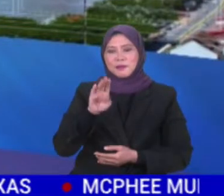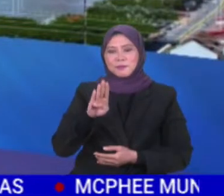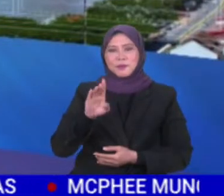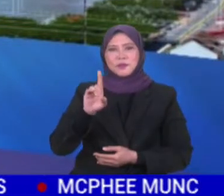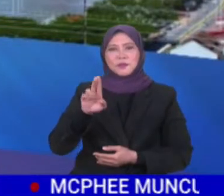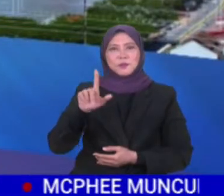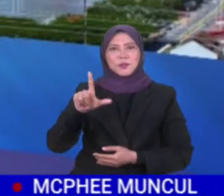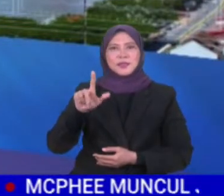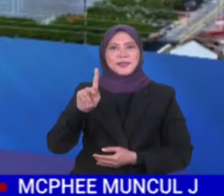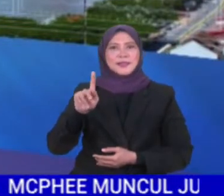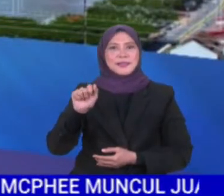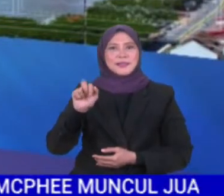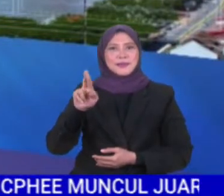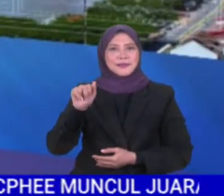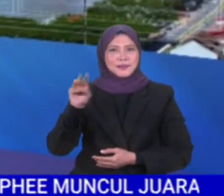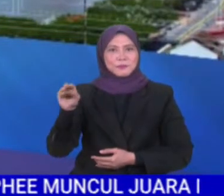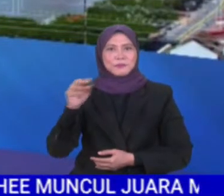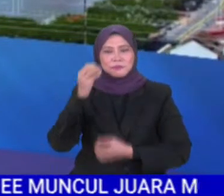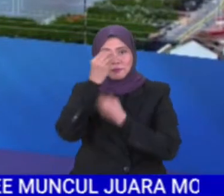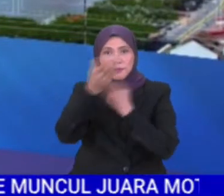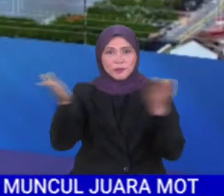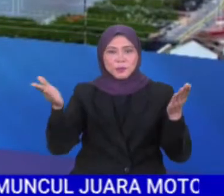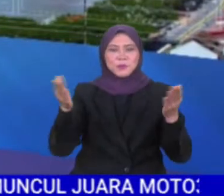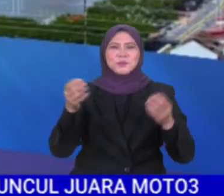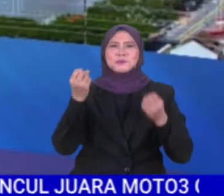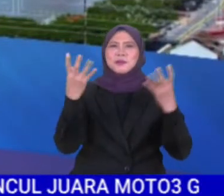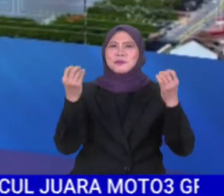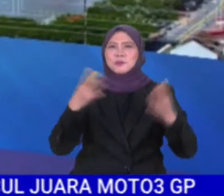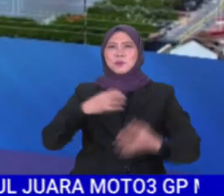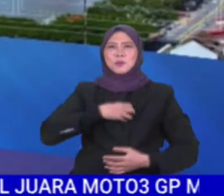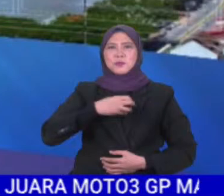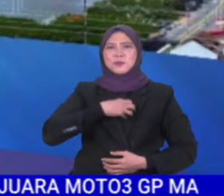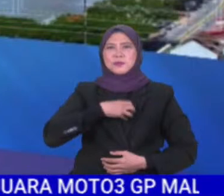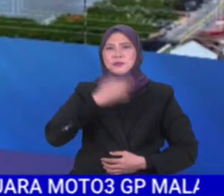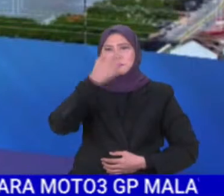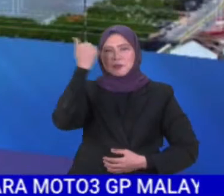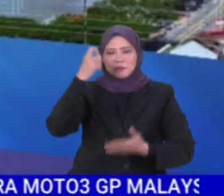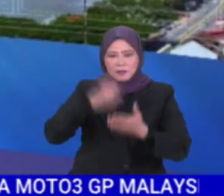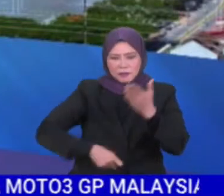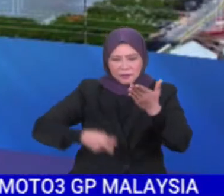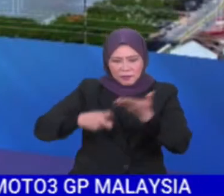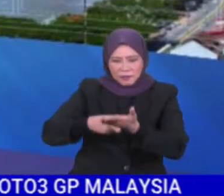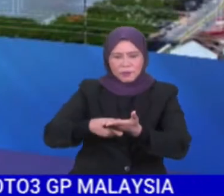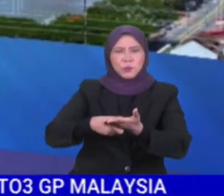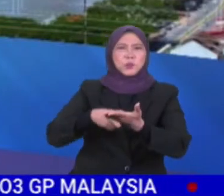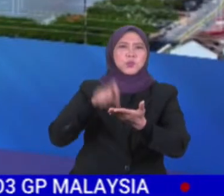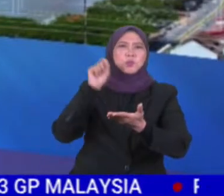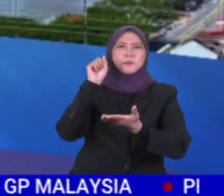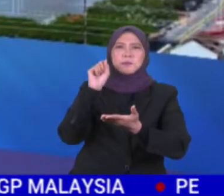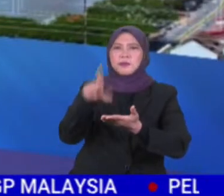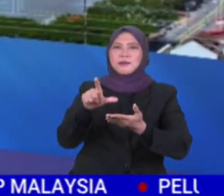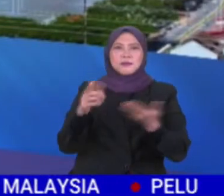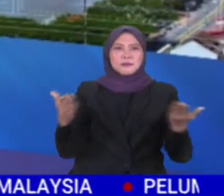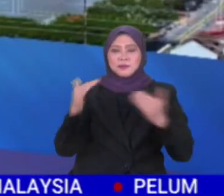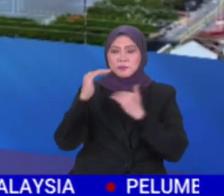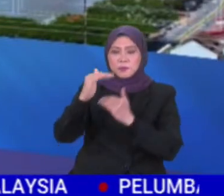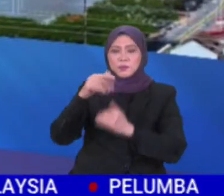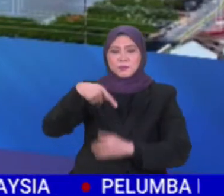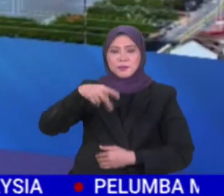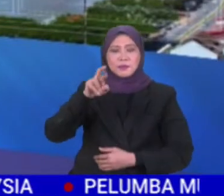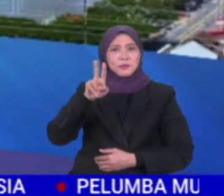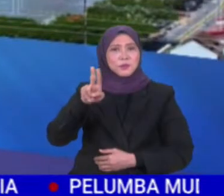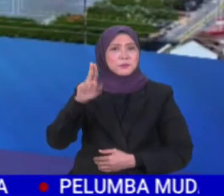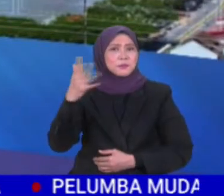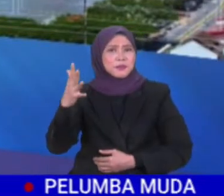Karim aduan yang diterima pihaknya ukuran harga tambang yang tinggi dalam tempo Viar 15